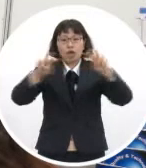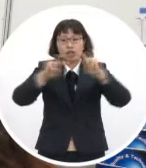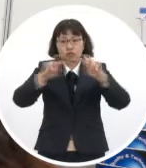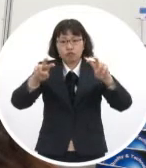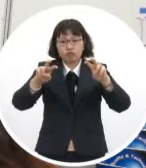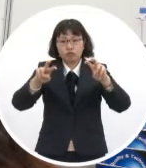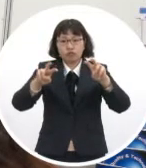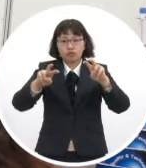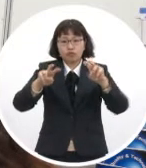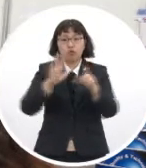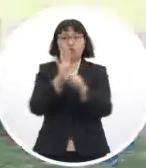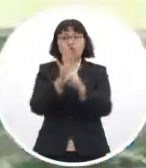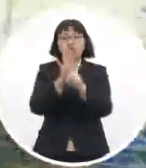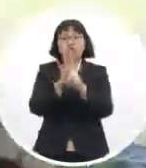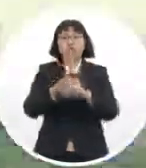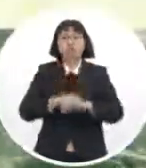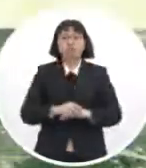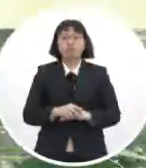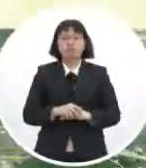だよ。